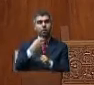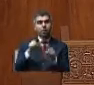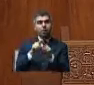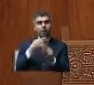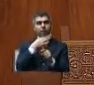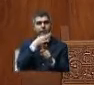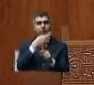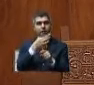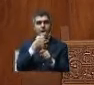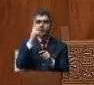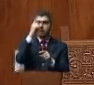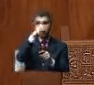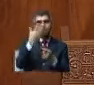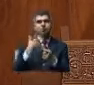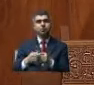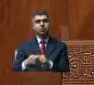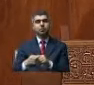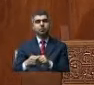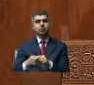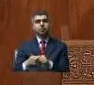سهل.